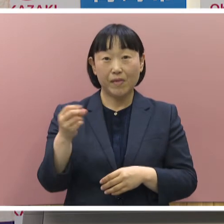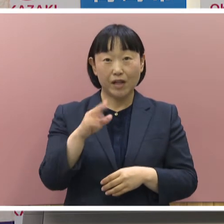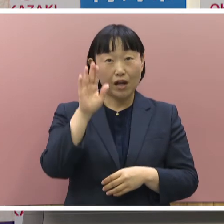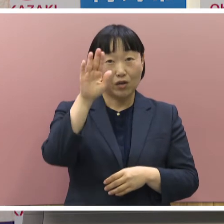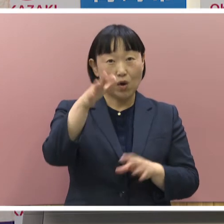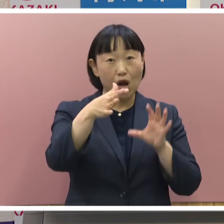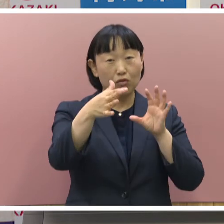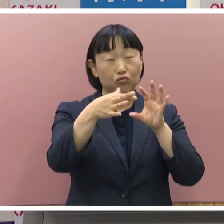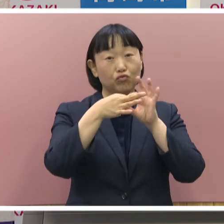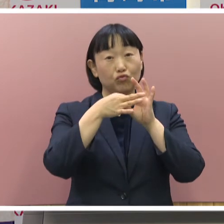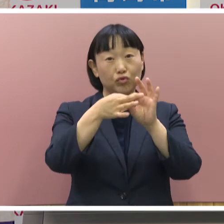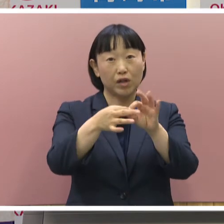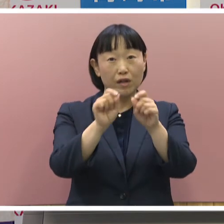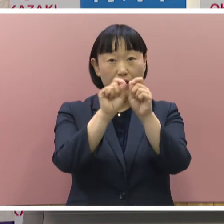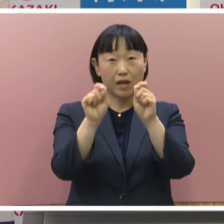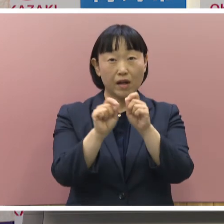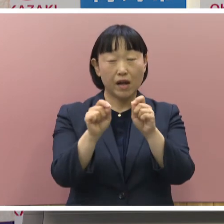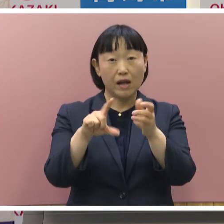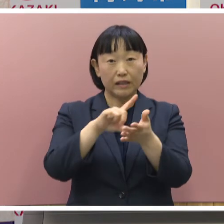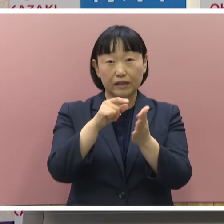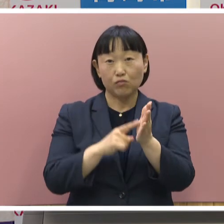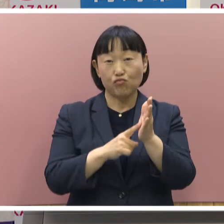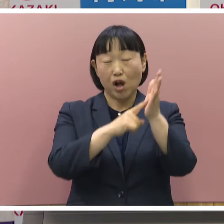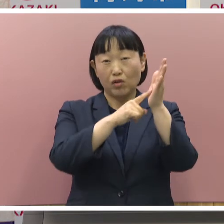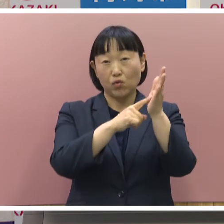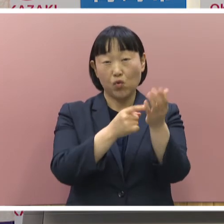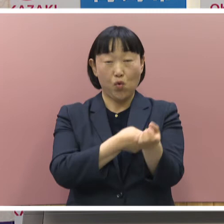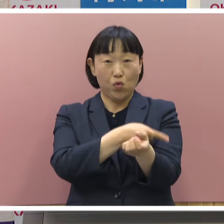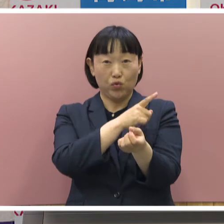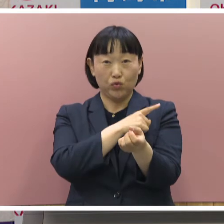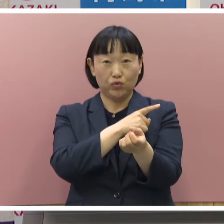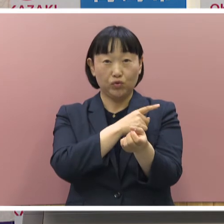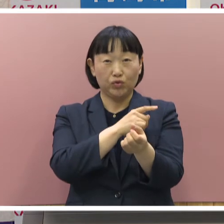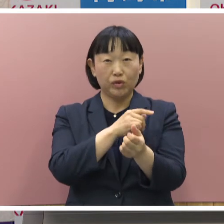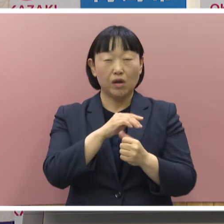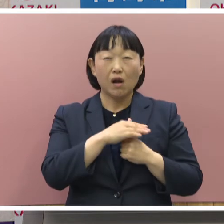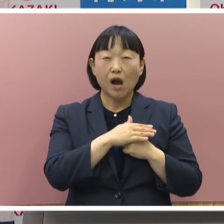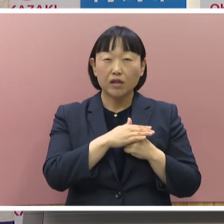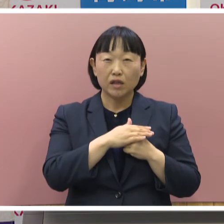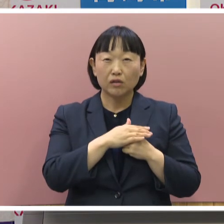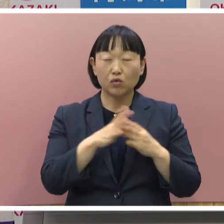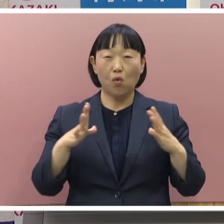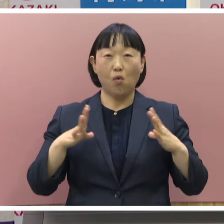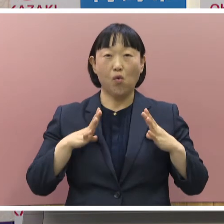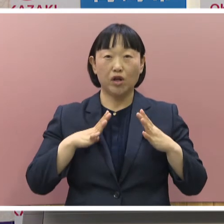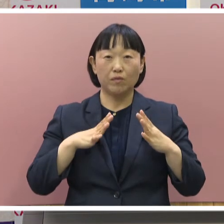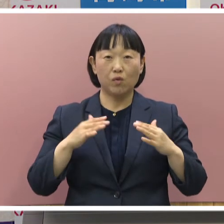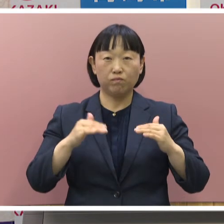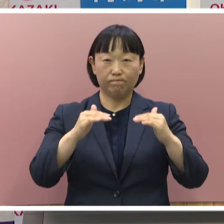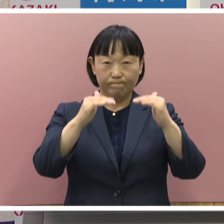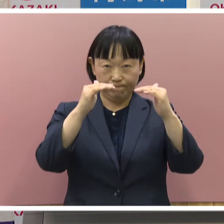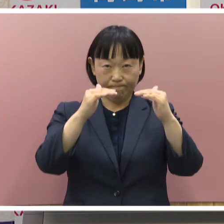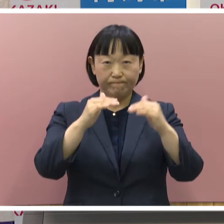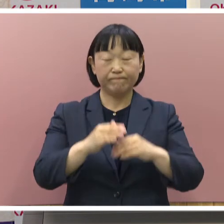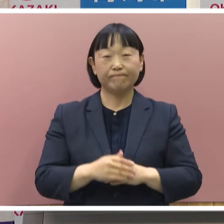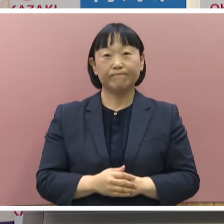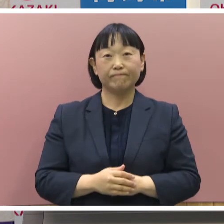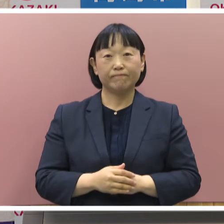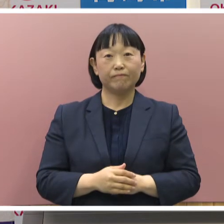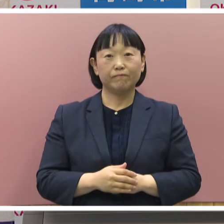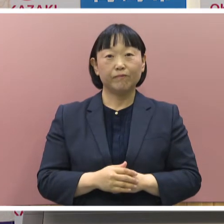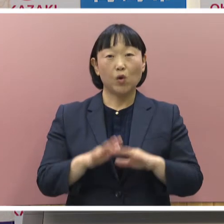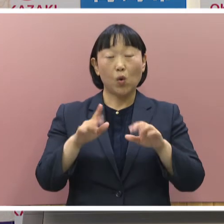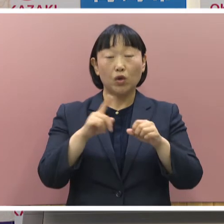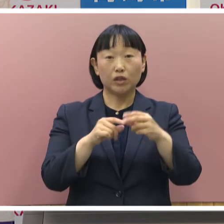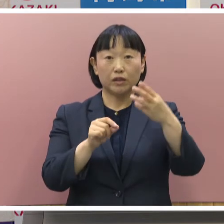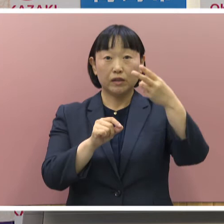将来へつなげることで地域ブランド力の向上、ふるさとへの愛着や誇りも醸成されると考えています。令和4年